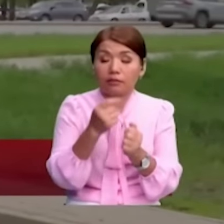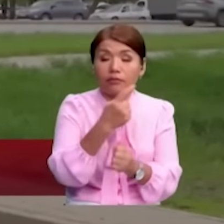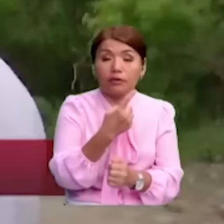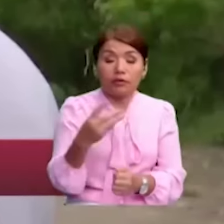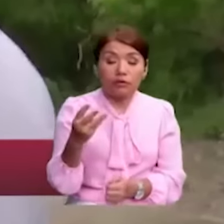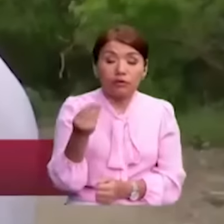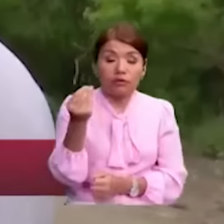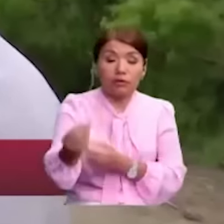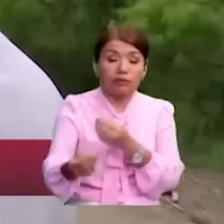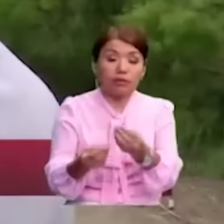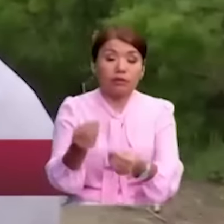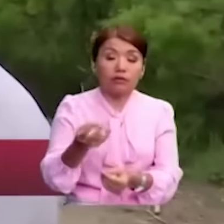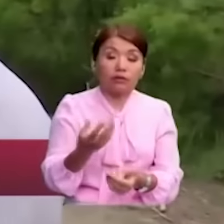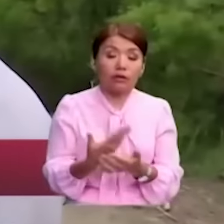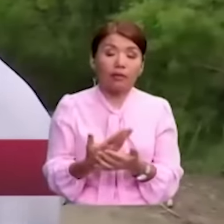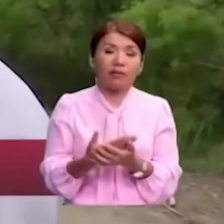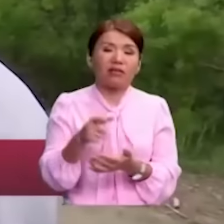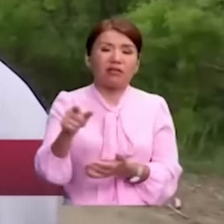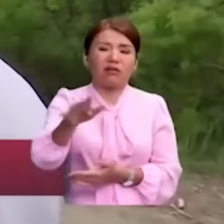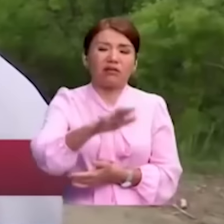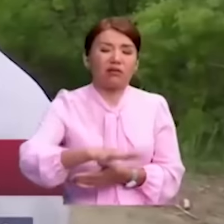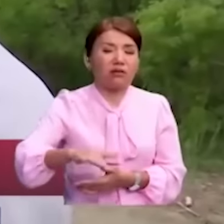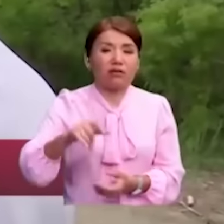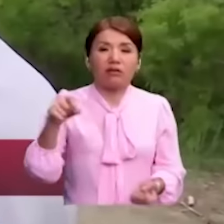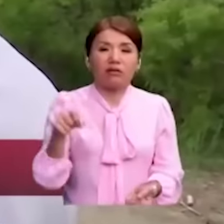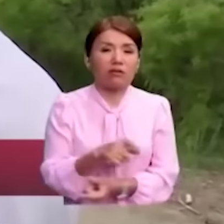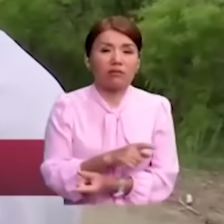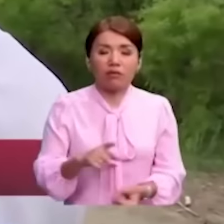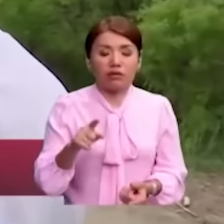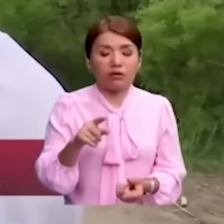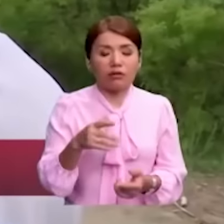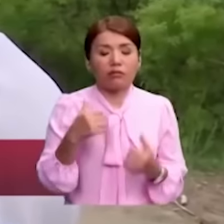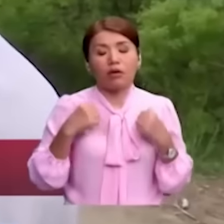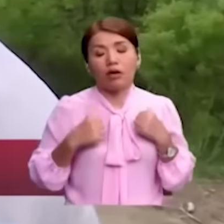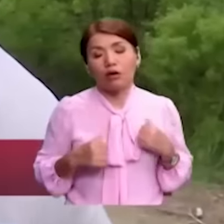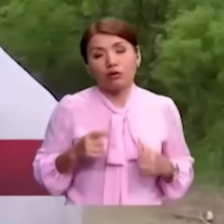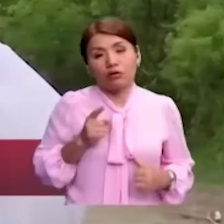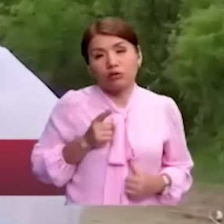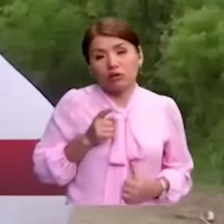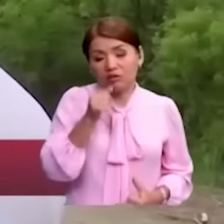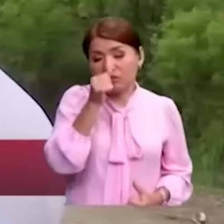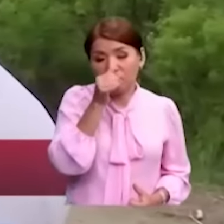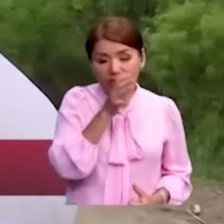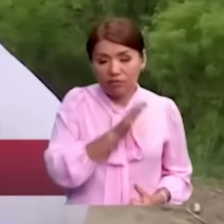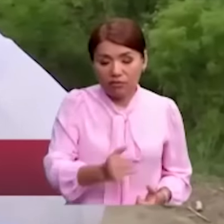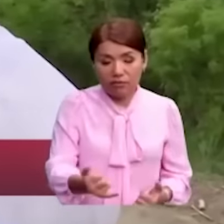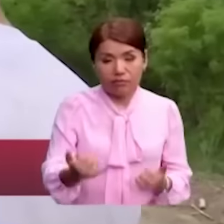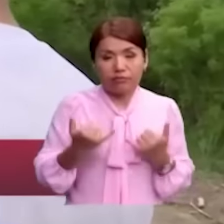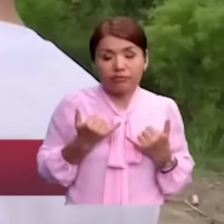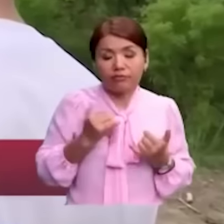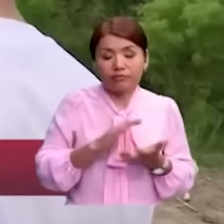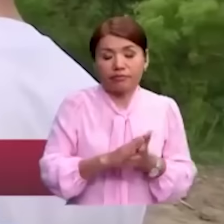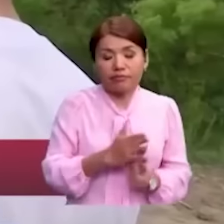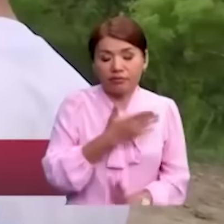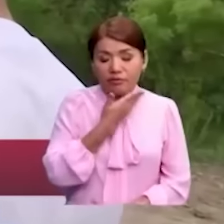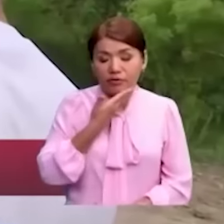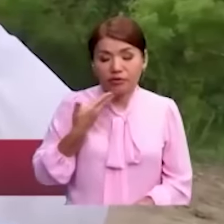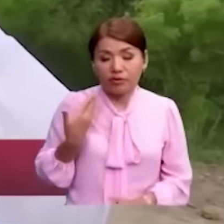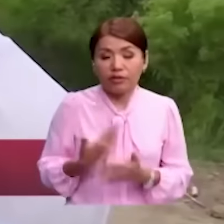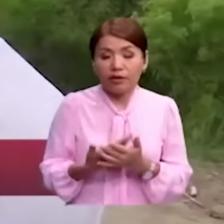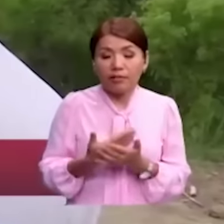дейді. Ну, территория не позволяет там стоять, спокойно ждать. Ну, не предусмотрены условия все. Если